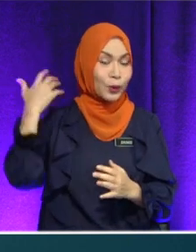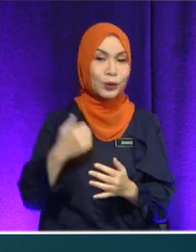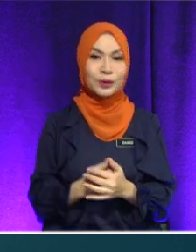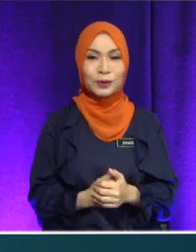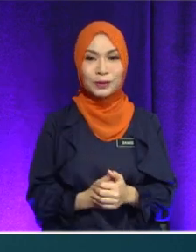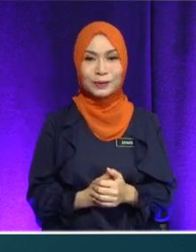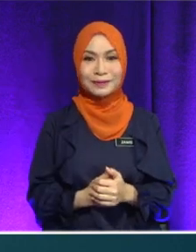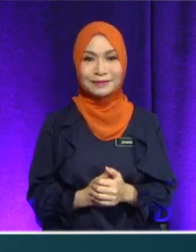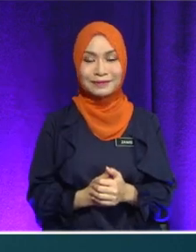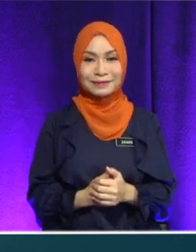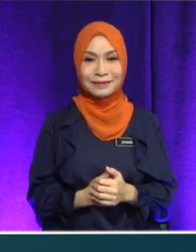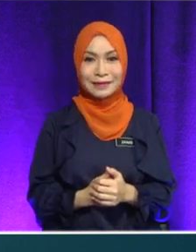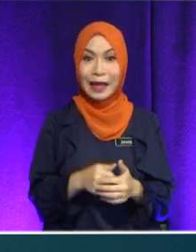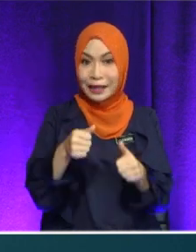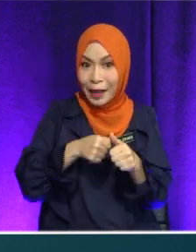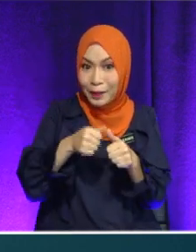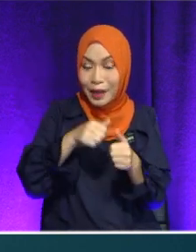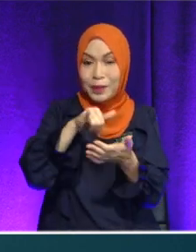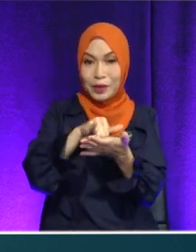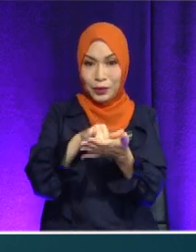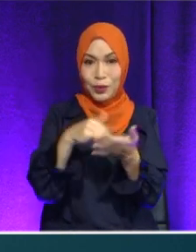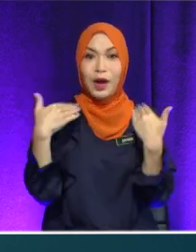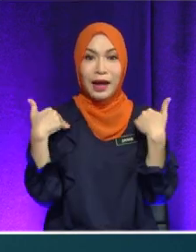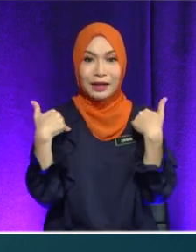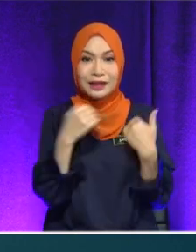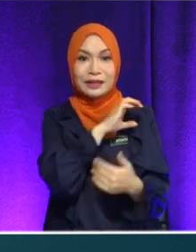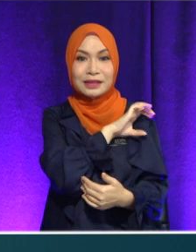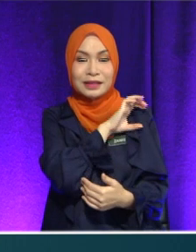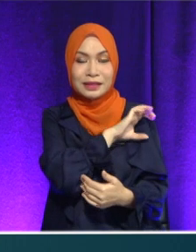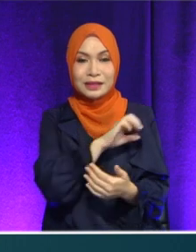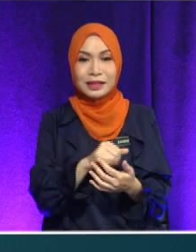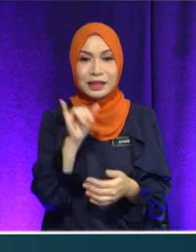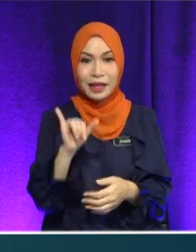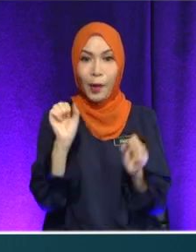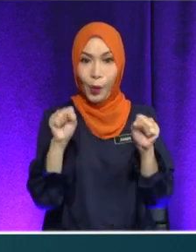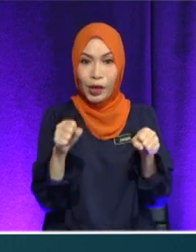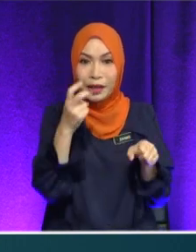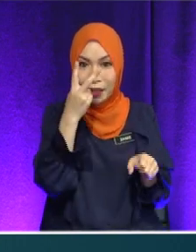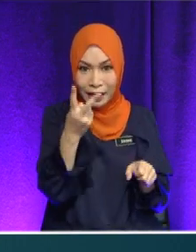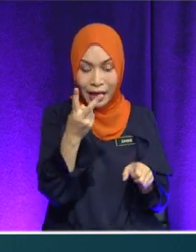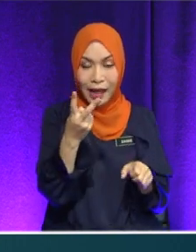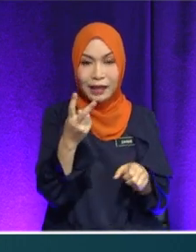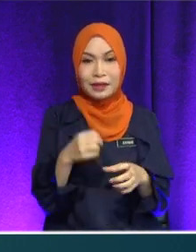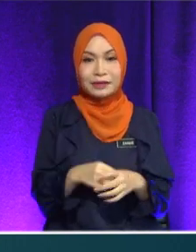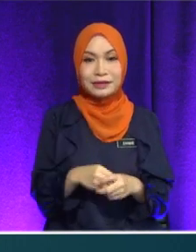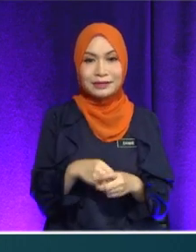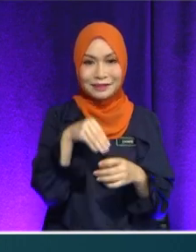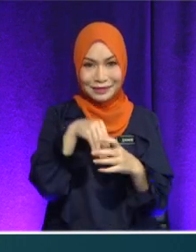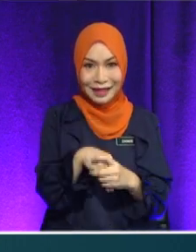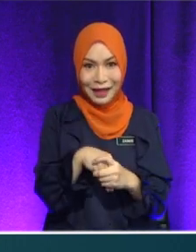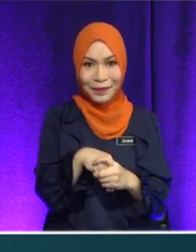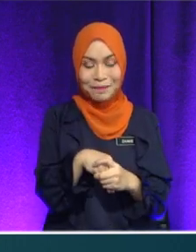kita mempunyai ciri-ciri tertentu dan dapat dilihat dalam karya-karya yang dihasilkan oke contoh-contoh yang utama